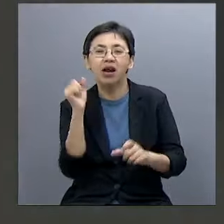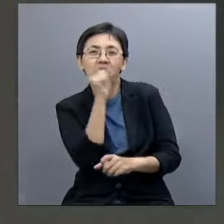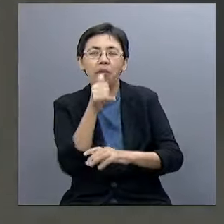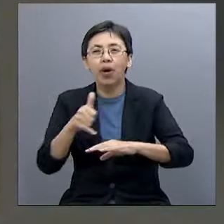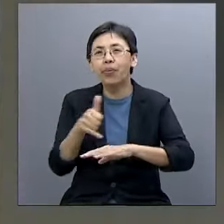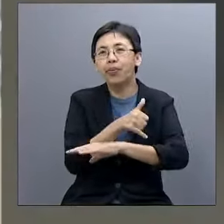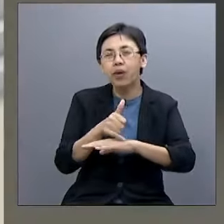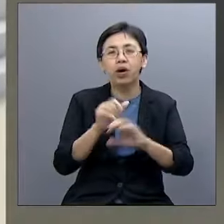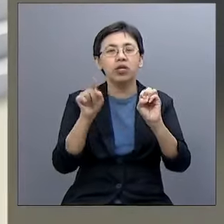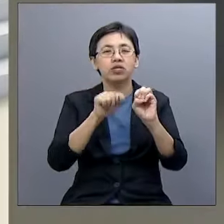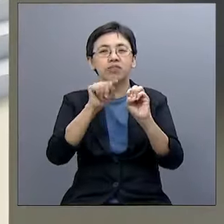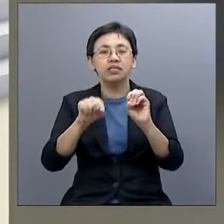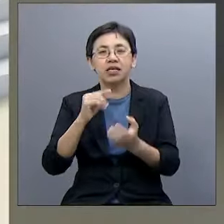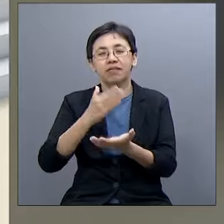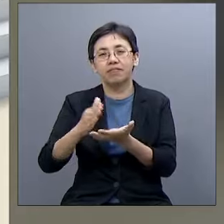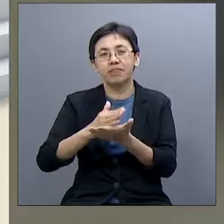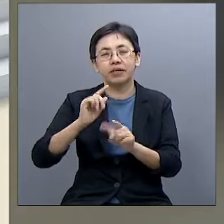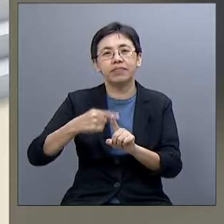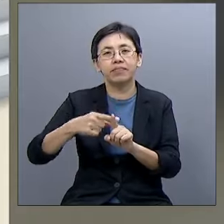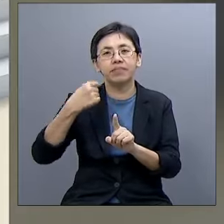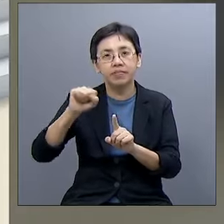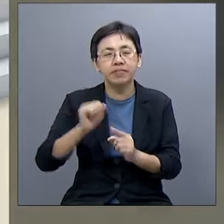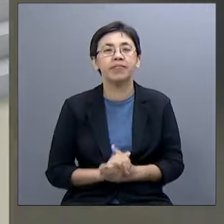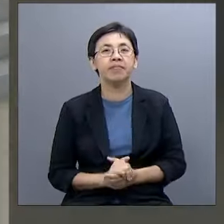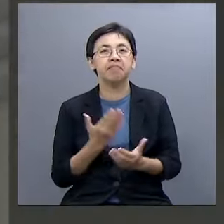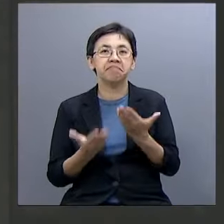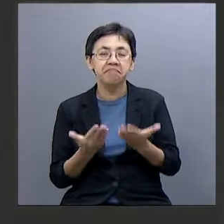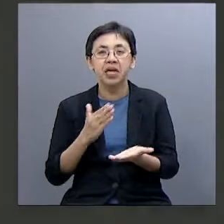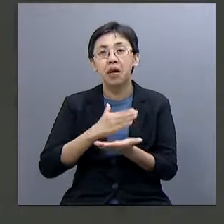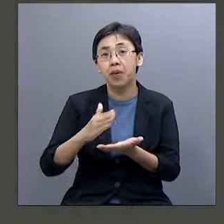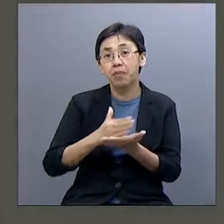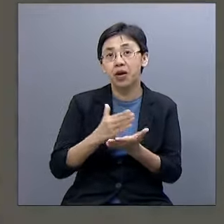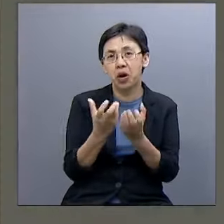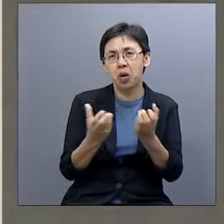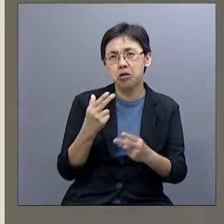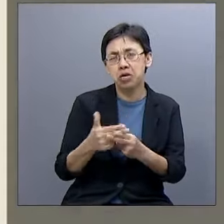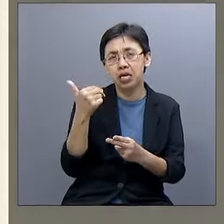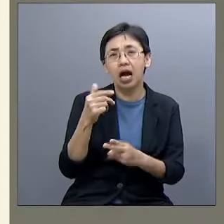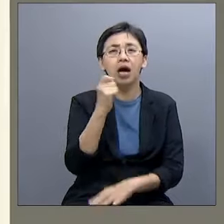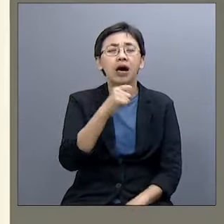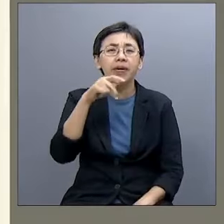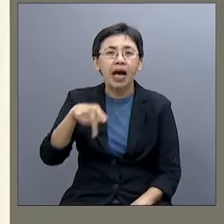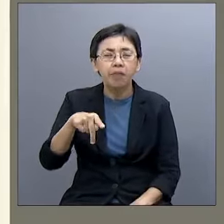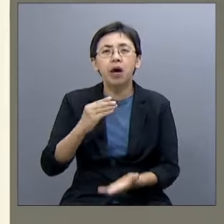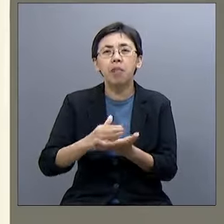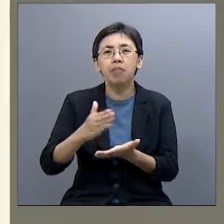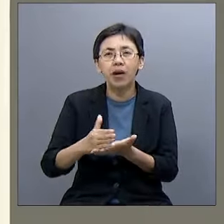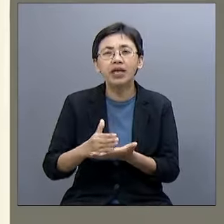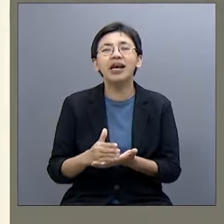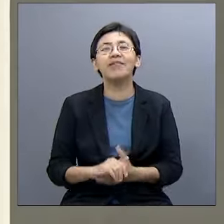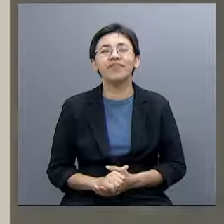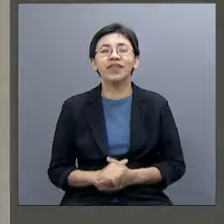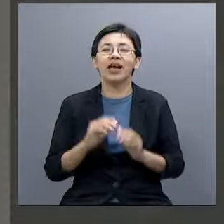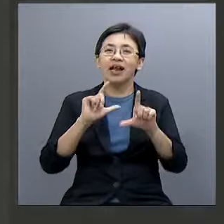0% 10เดือนหรือว่าการจูงใจให้ผ่อนสินค้าแบรนด์เนมผ่านแอปพลิเคชัน LINEFacebook